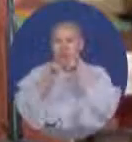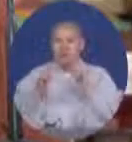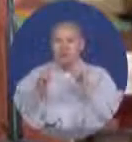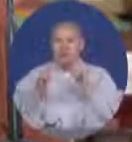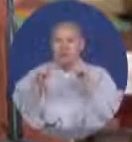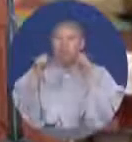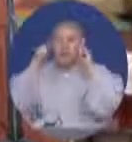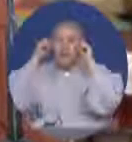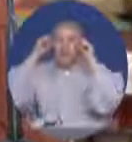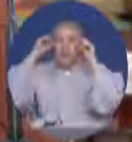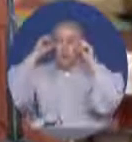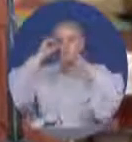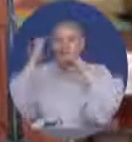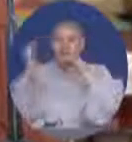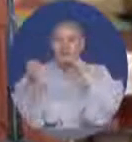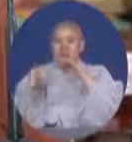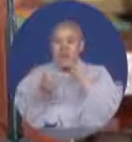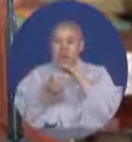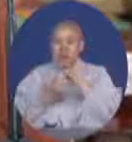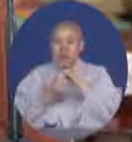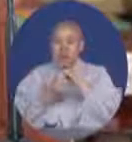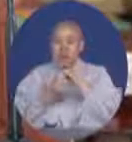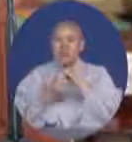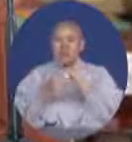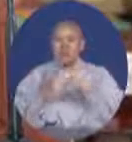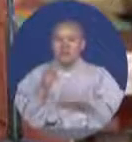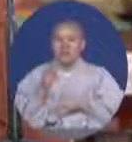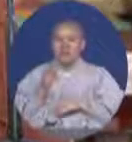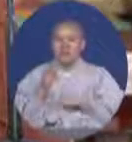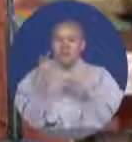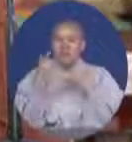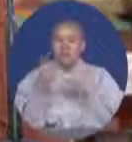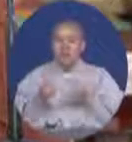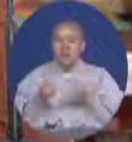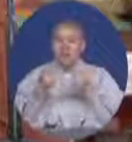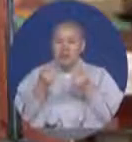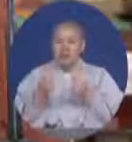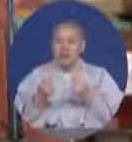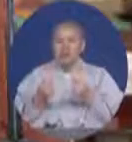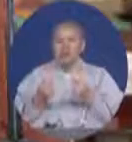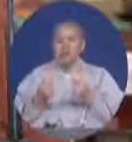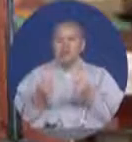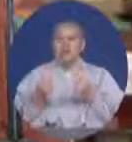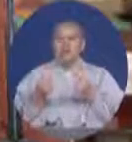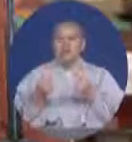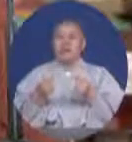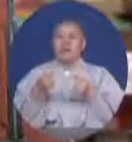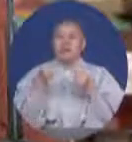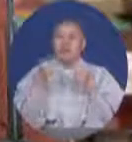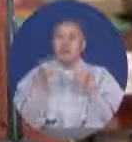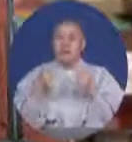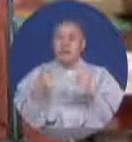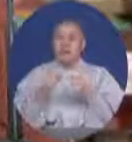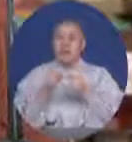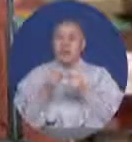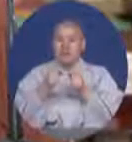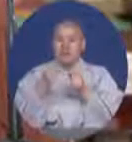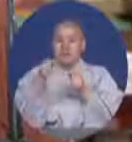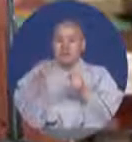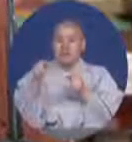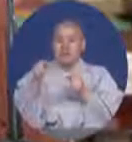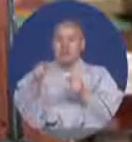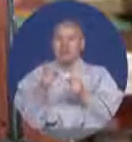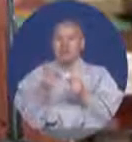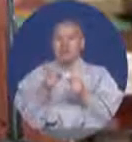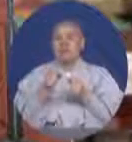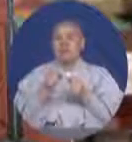얻어. 여시교와 항사급 이와 같이 항사급 한없는 미래급이다 하도록 교화를